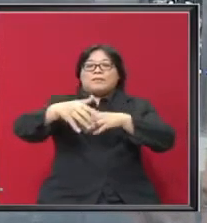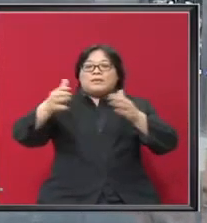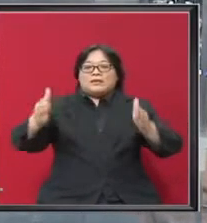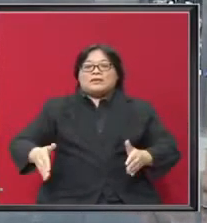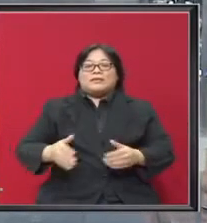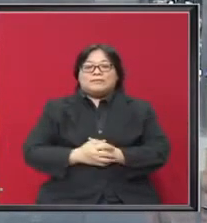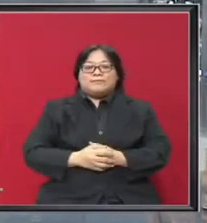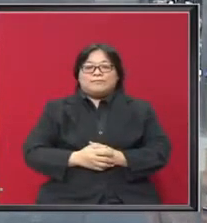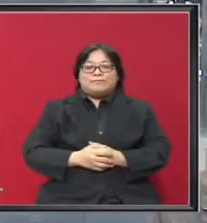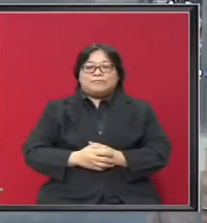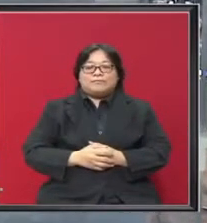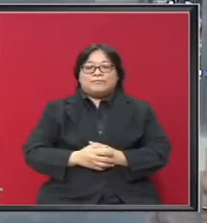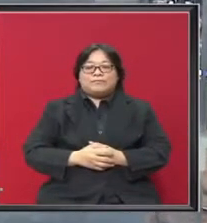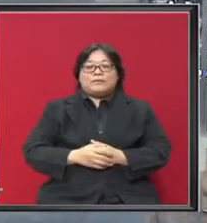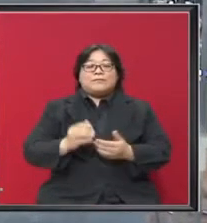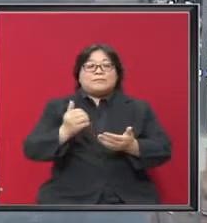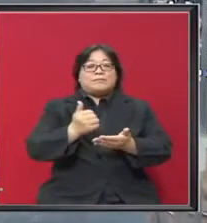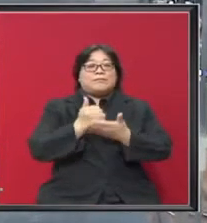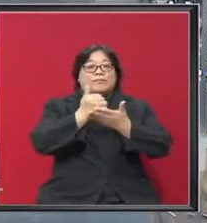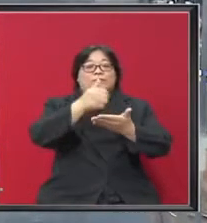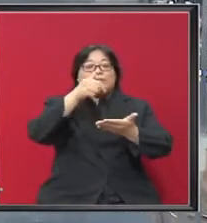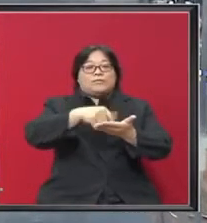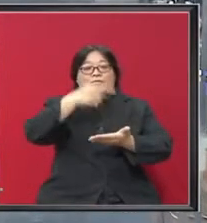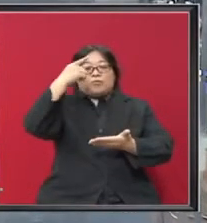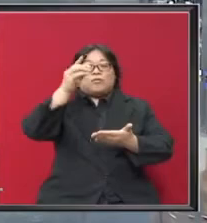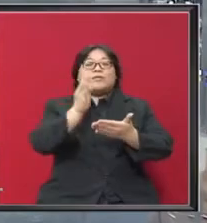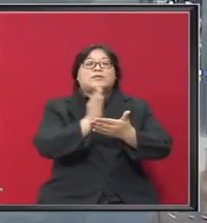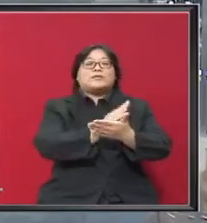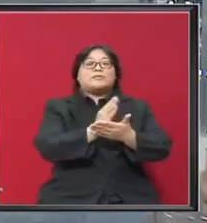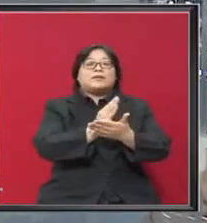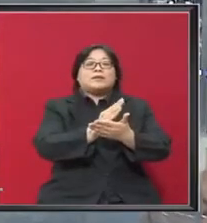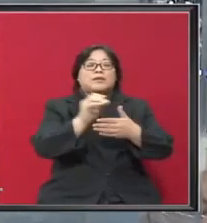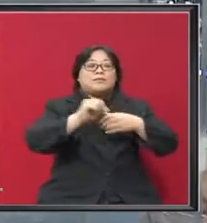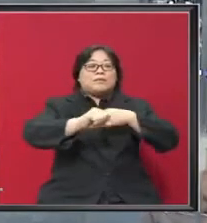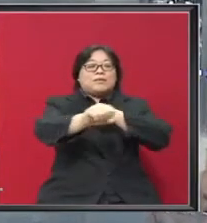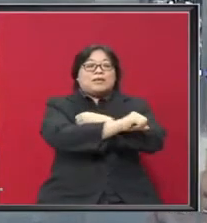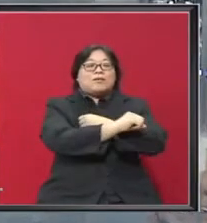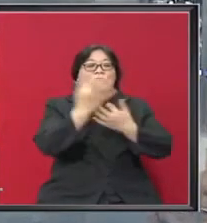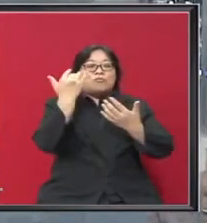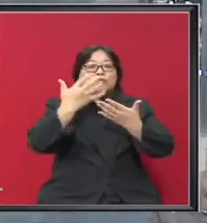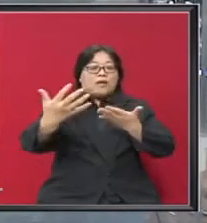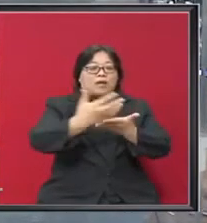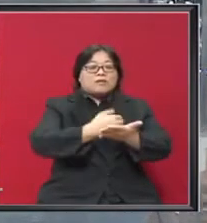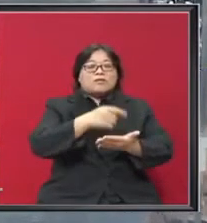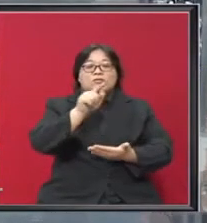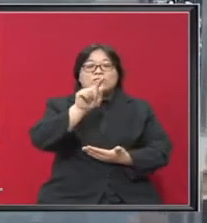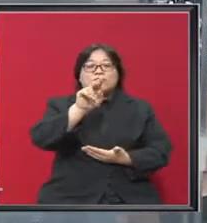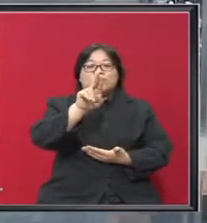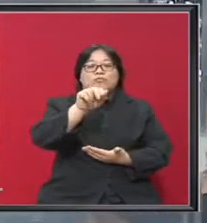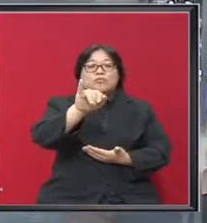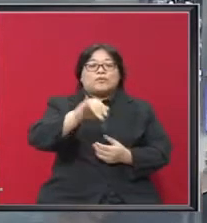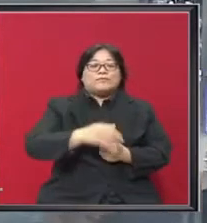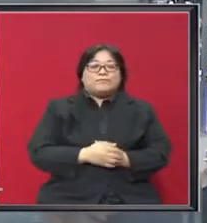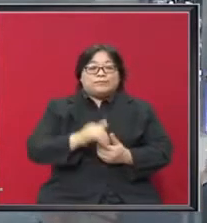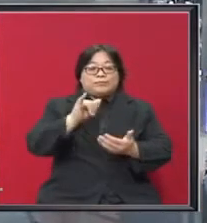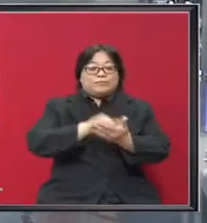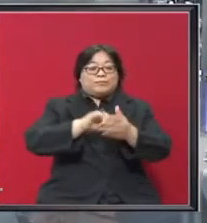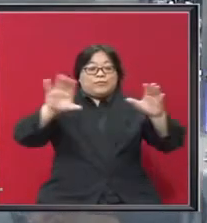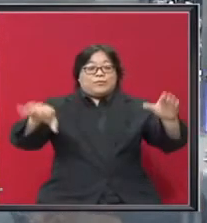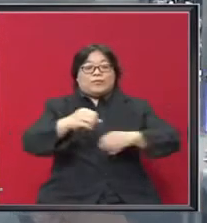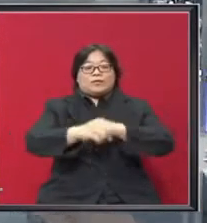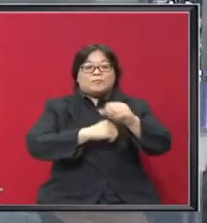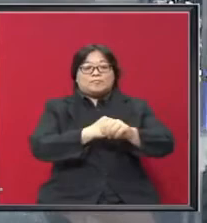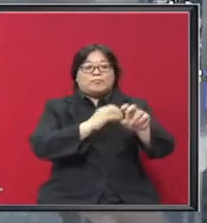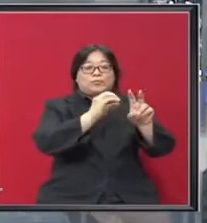sementara sementara bantuan ini adalah untuk sementara pesawat menunggu hasil tuaian ia dilaksanakan pada